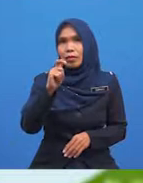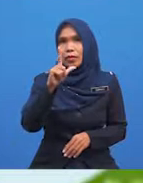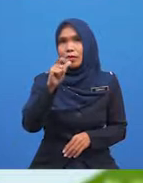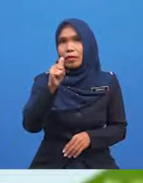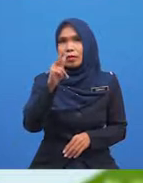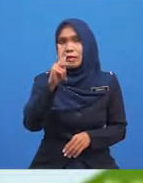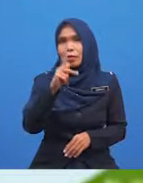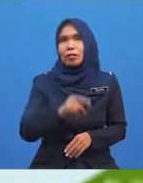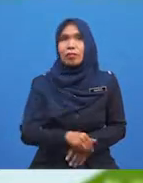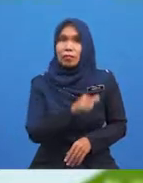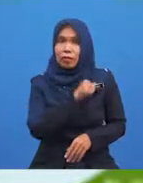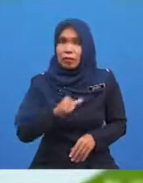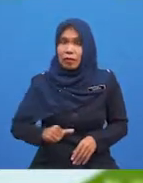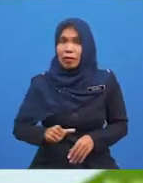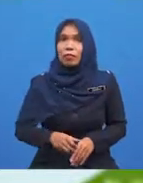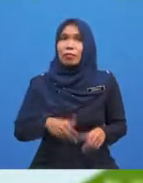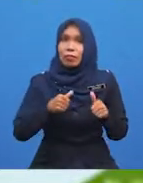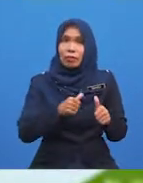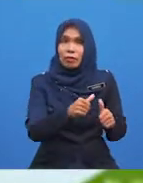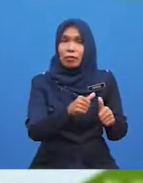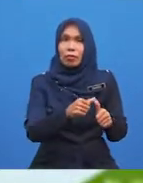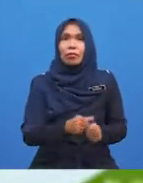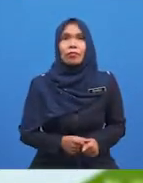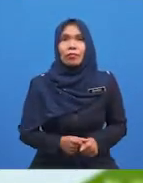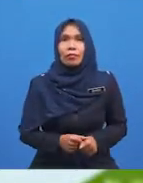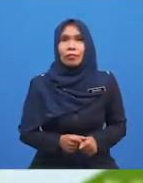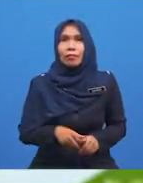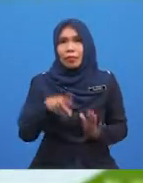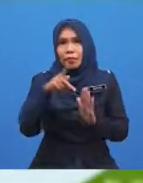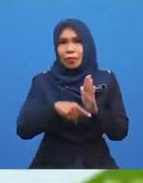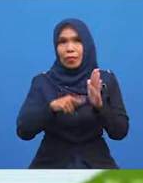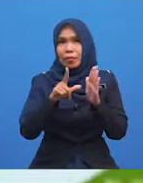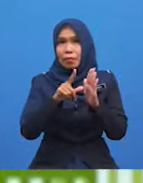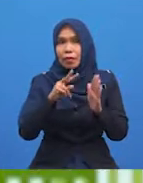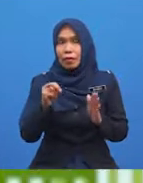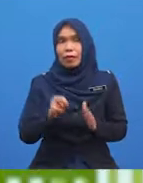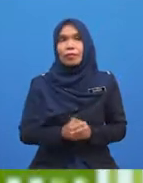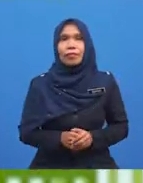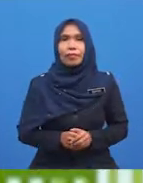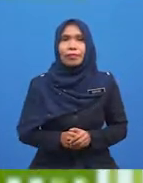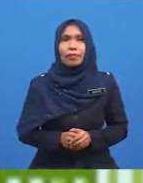mengikut peruntukan Perlembagaan Persekutuan.